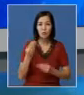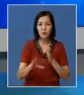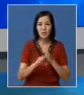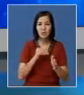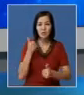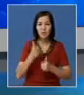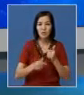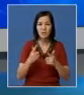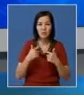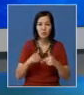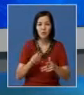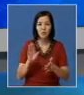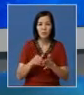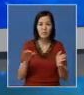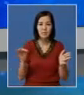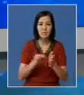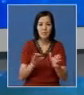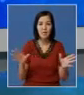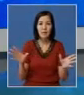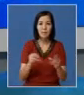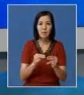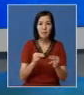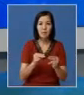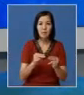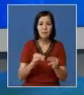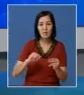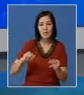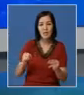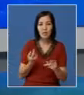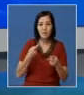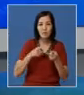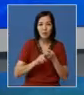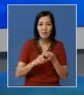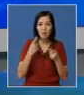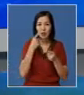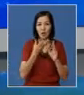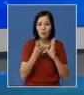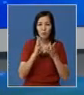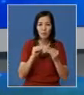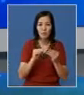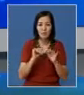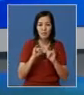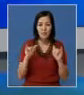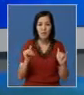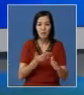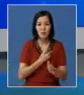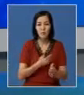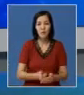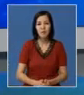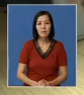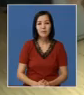ойыншыны анықтады. Жарысты ұйымдастырудағы басты мақсат әріптестер арасындағы өзара қарым-қатынас пен ауызбіршілікті нығайту.